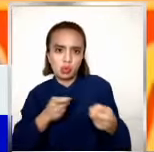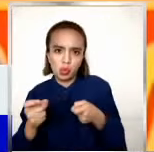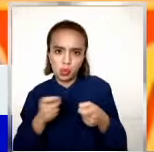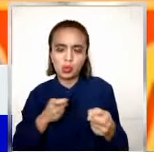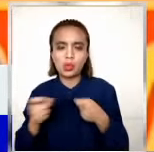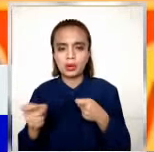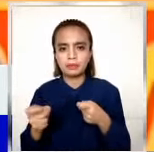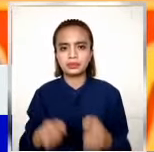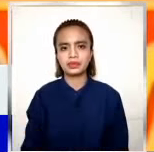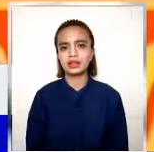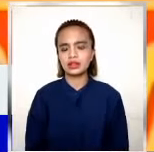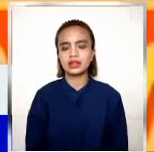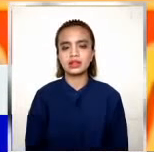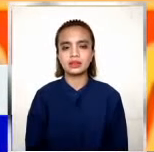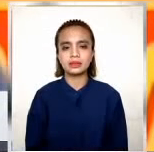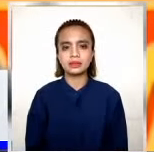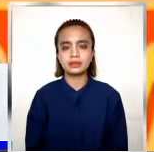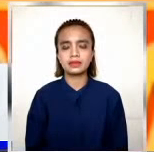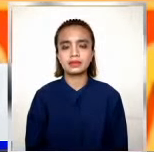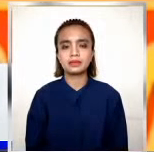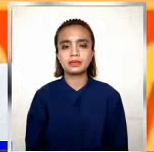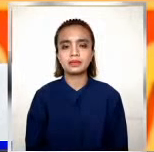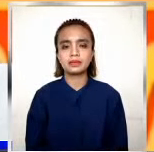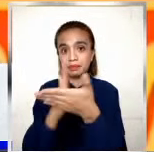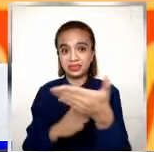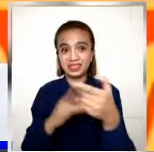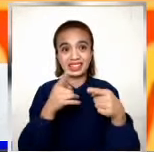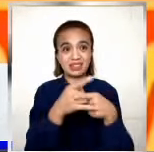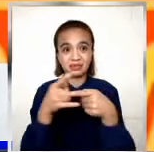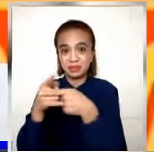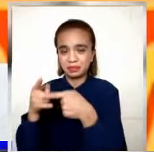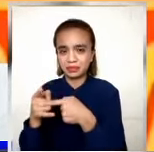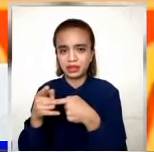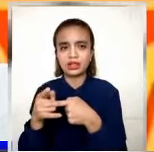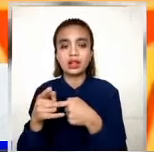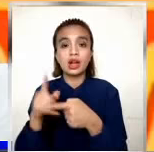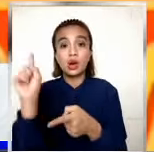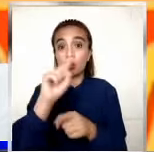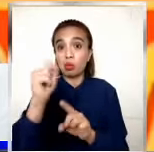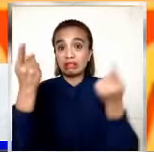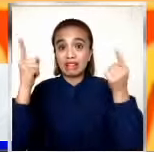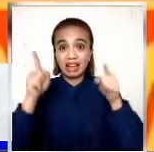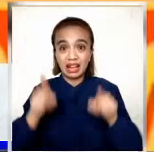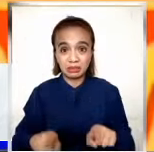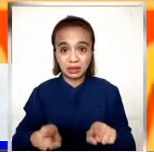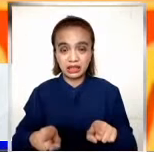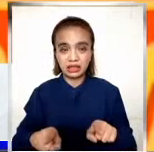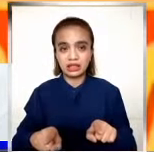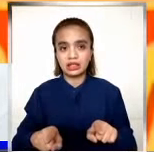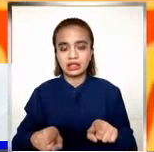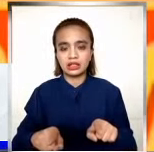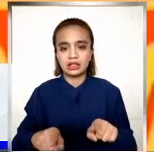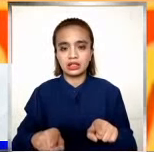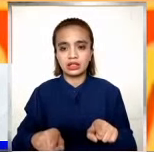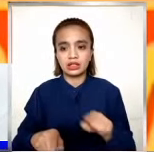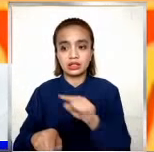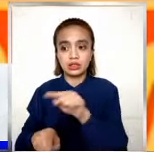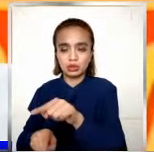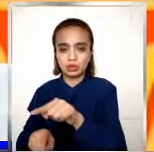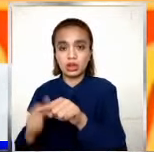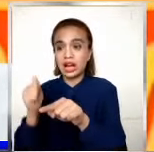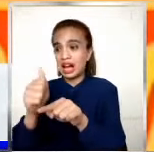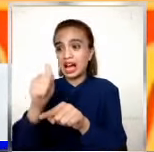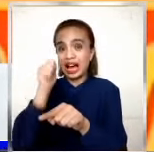Itong agihan, ang nangyari is yung mga miller, ayaw bumili ng mataas kasi alam